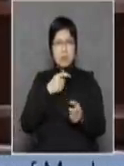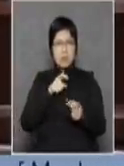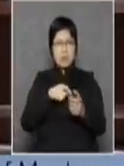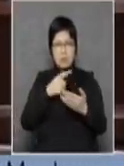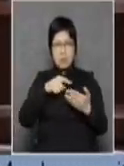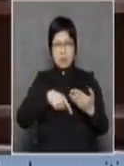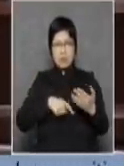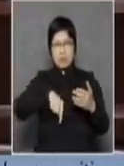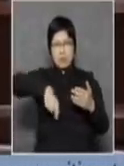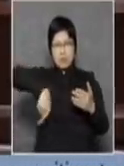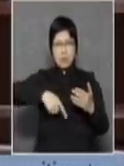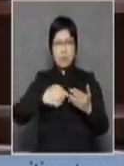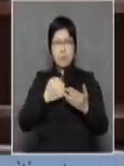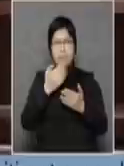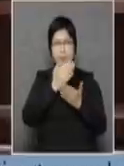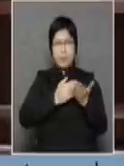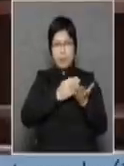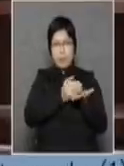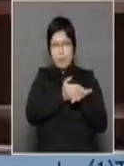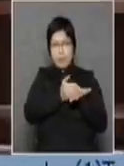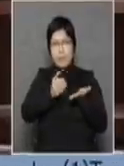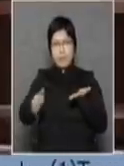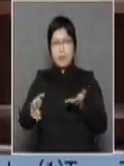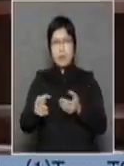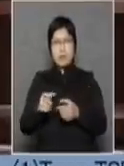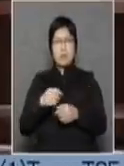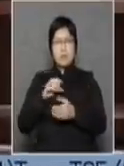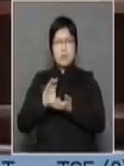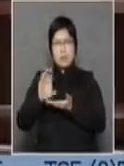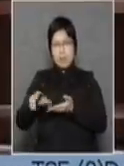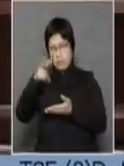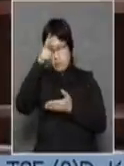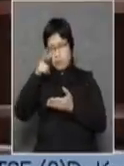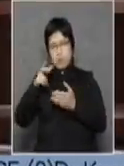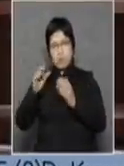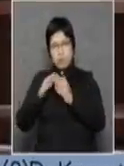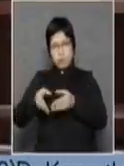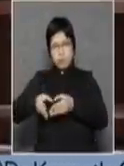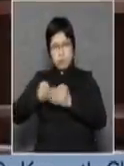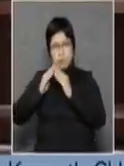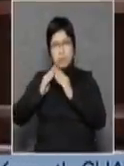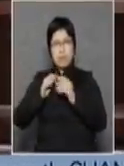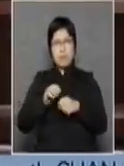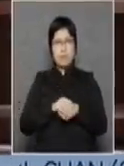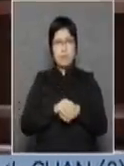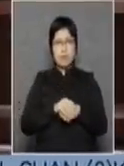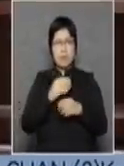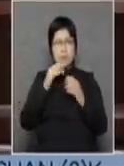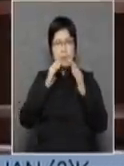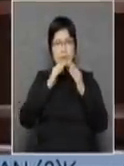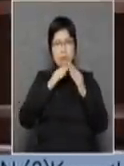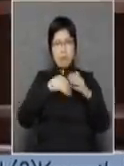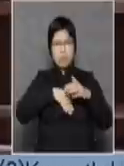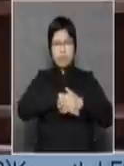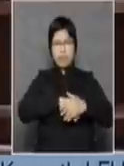熟地撥作興建資助房屋，處理囤樓的問題，